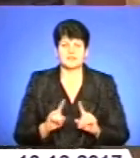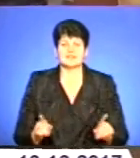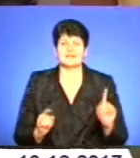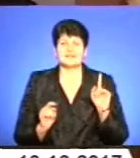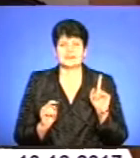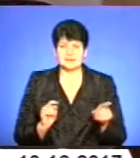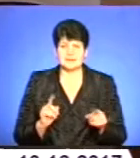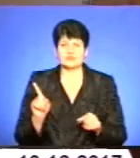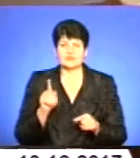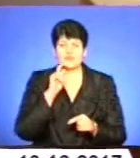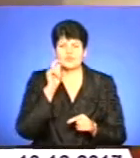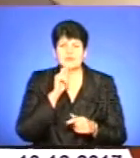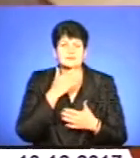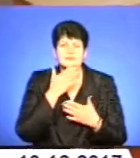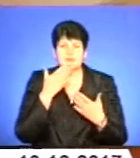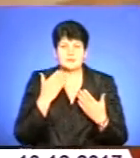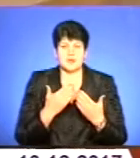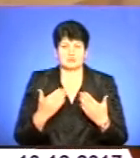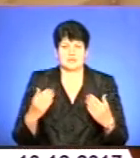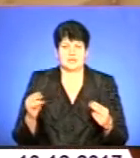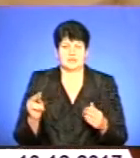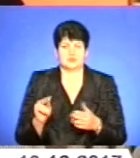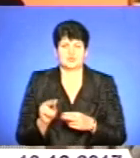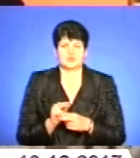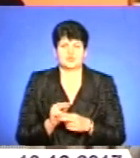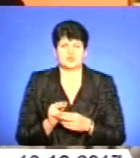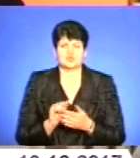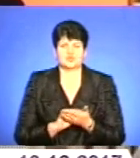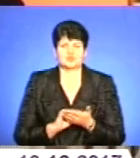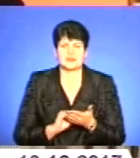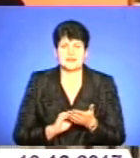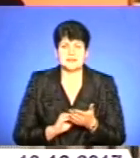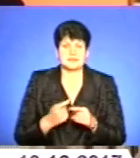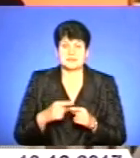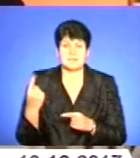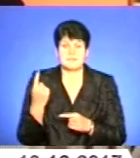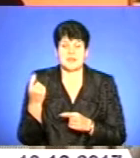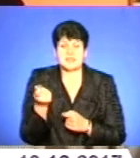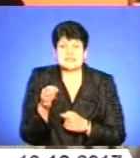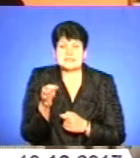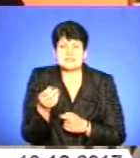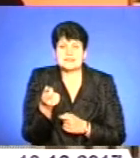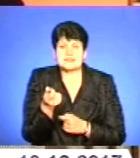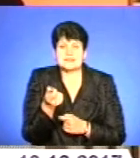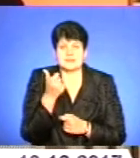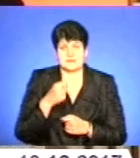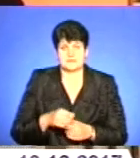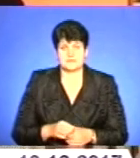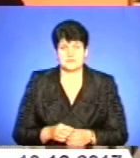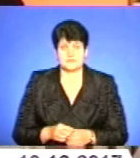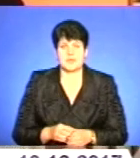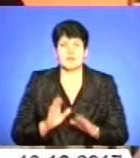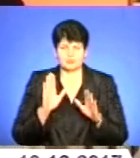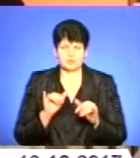в Україні немає музею журналістики. Це перший. Це, кажуть, як зернина, зернятко, і